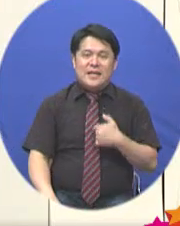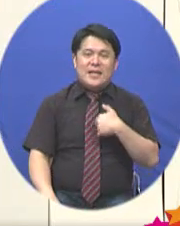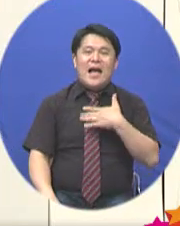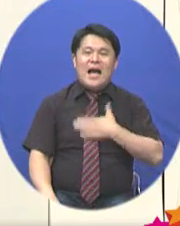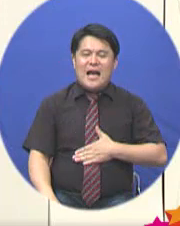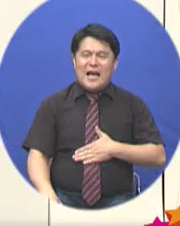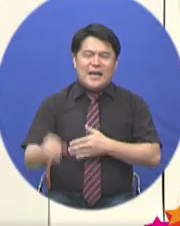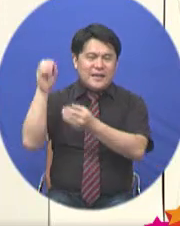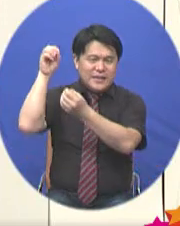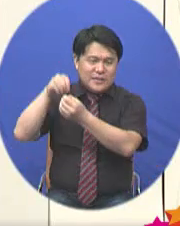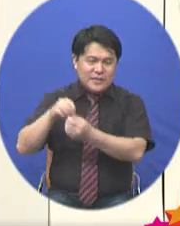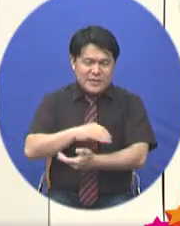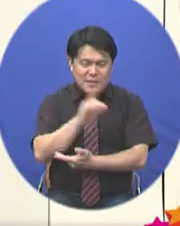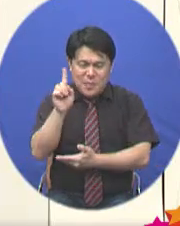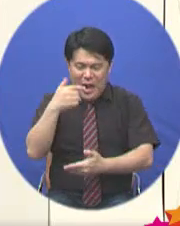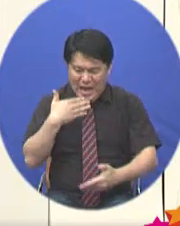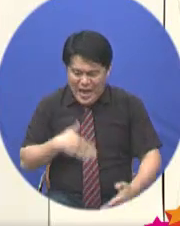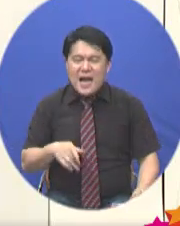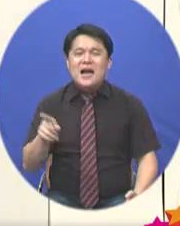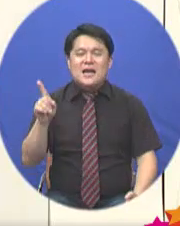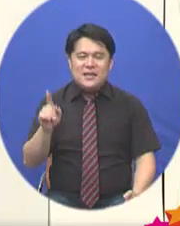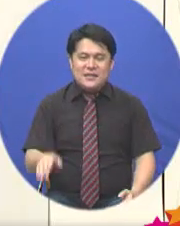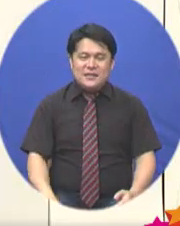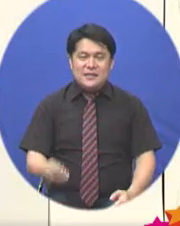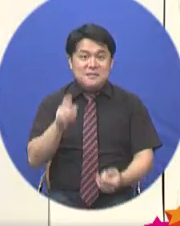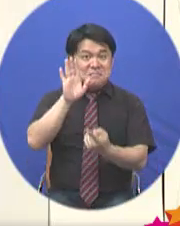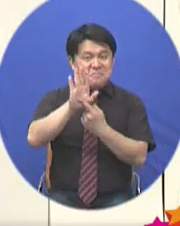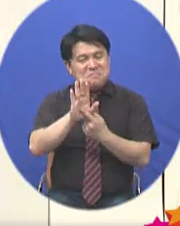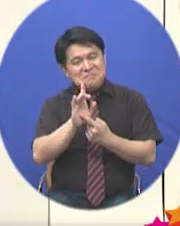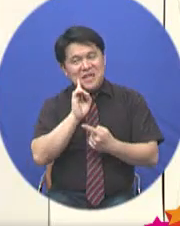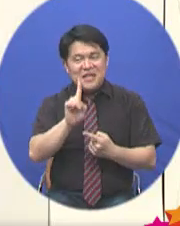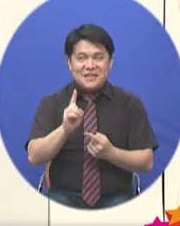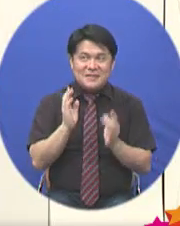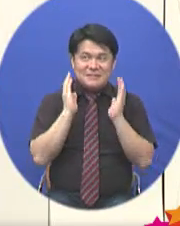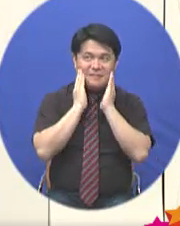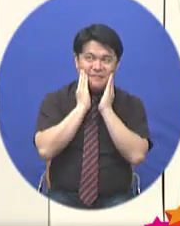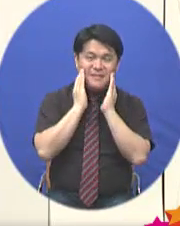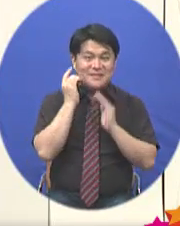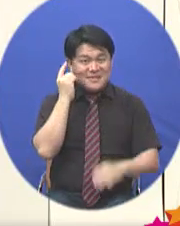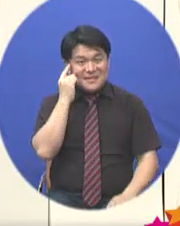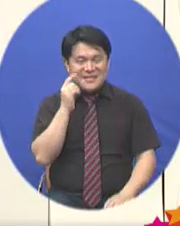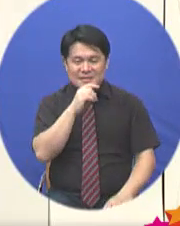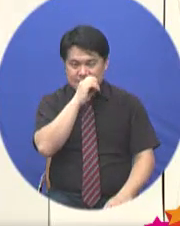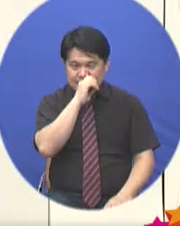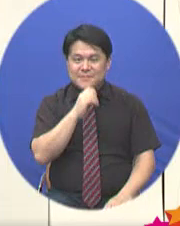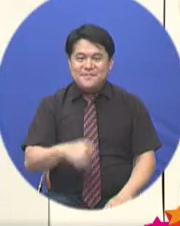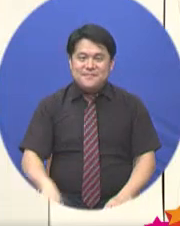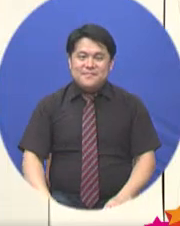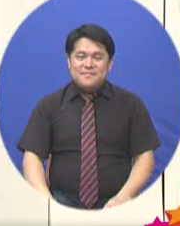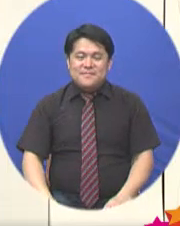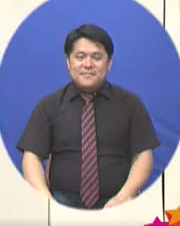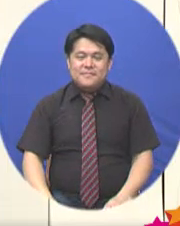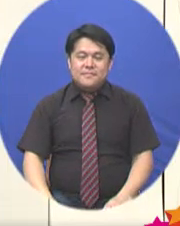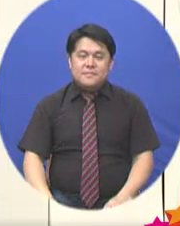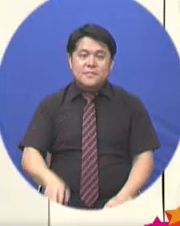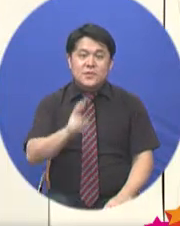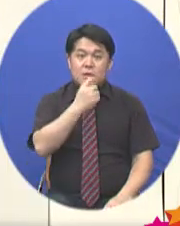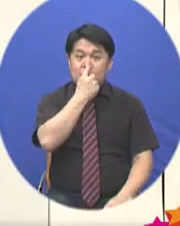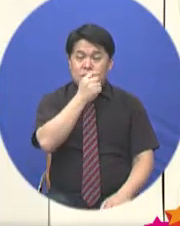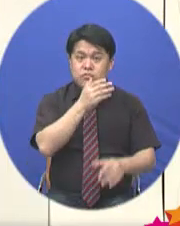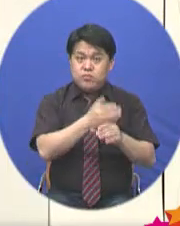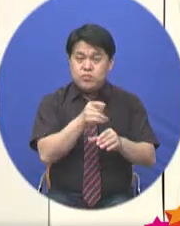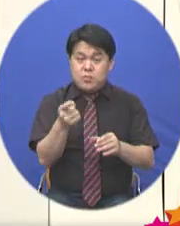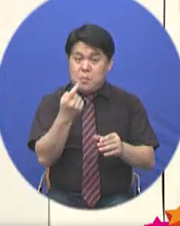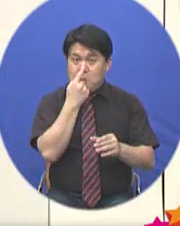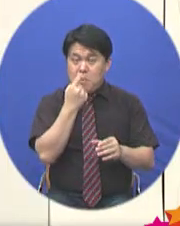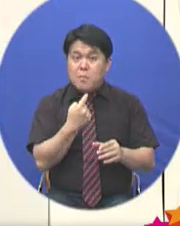알아요, 달래강 전설. 예, 그들. 예, 방송에서는 좀 그렇지, 그죠? 예, 그렇죠. 방송 용어가 있어서. 예, 예. 노래교실에서 예. 지금